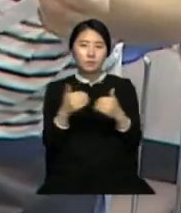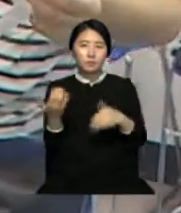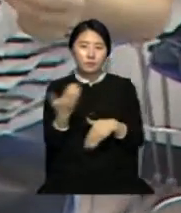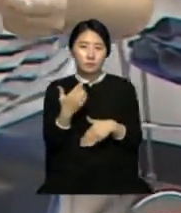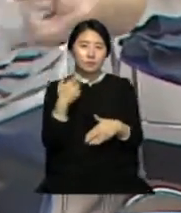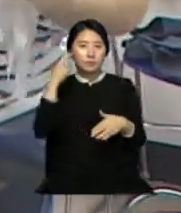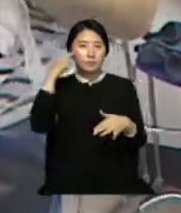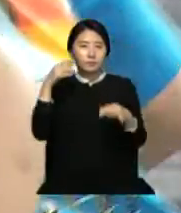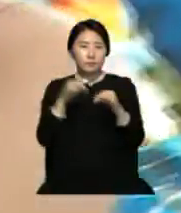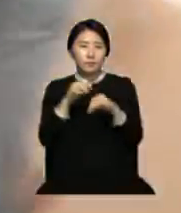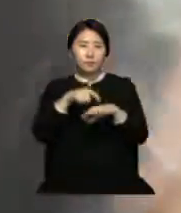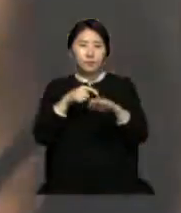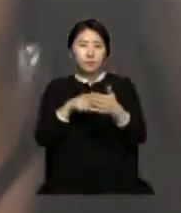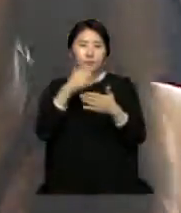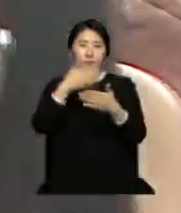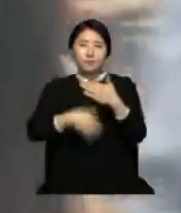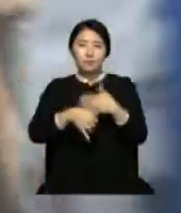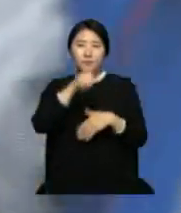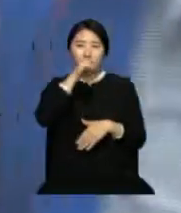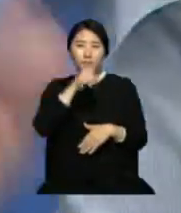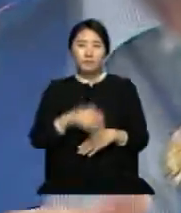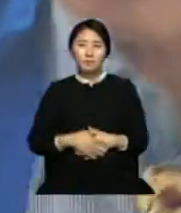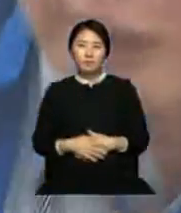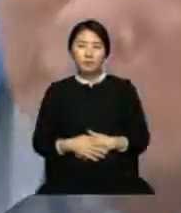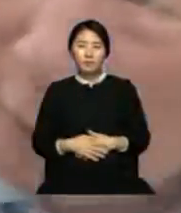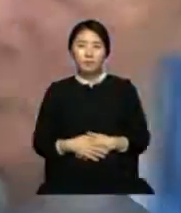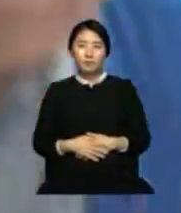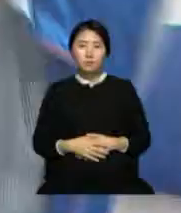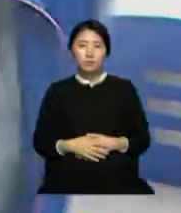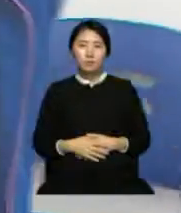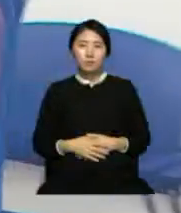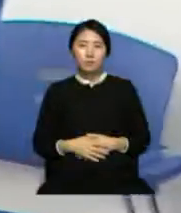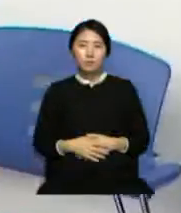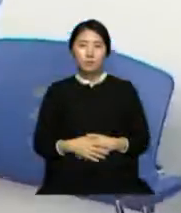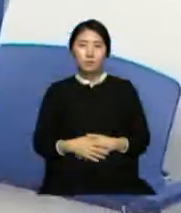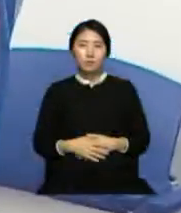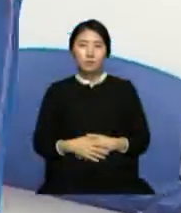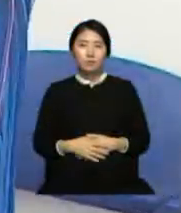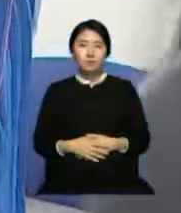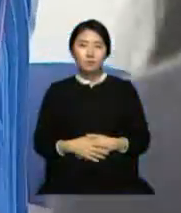공감하는 마음만 남았습니다. 딜라이브 서울 경기 케이블 TV 서동철입니다.